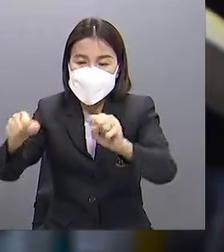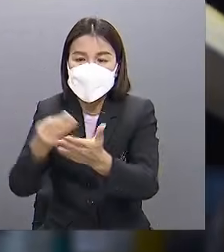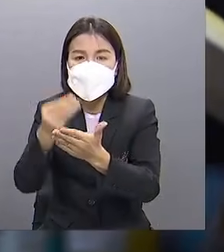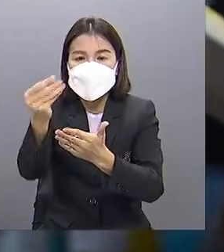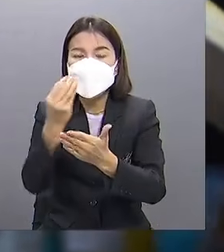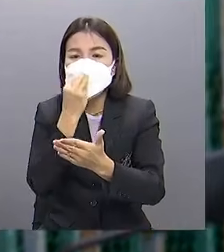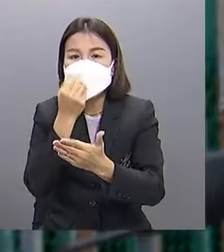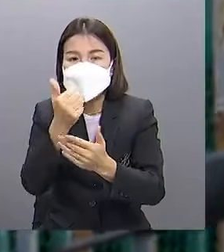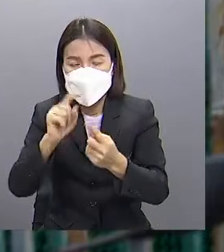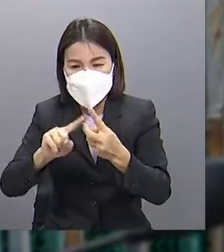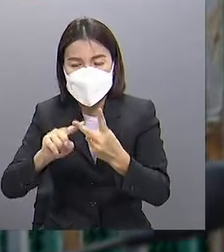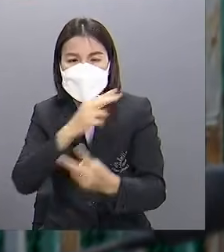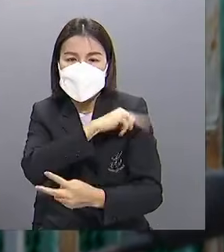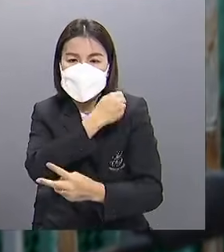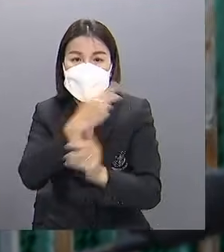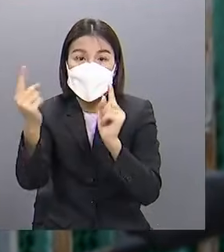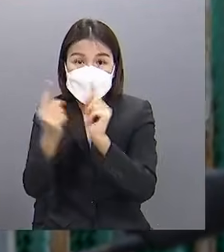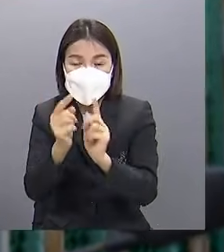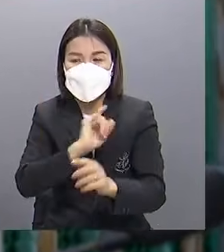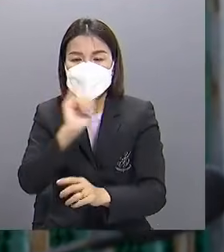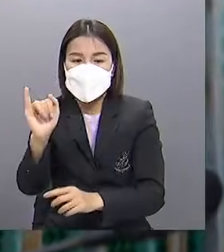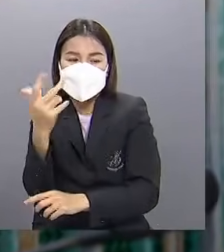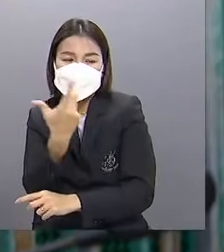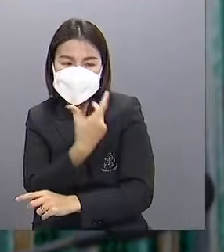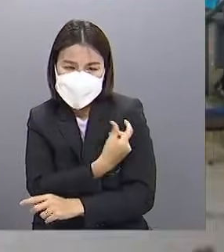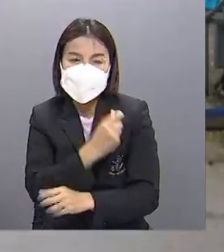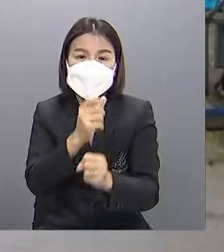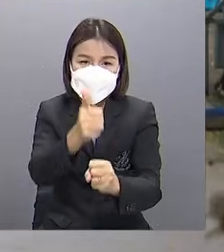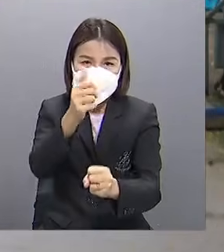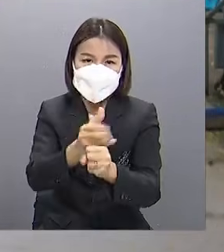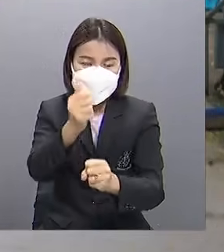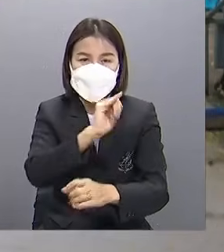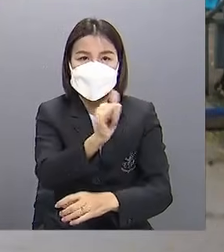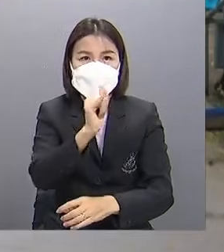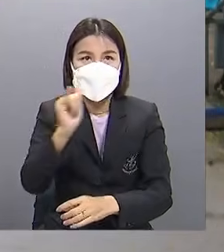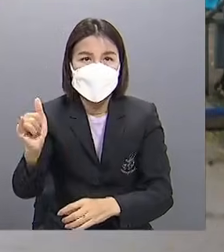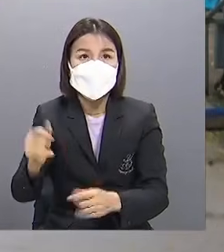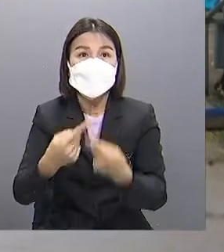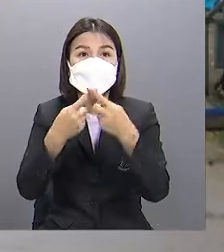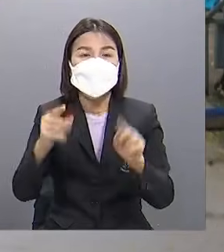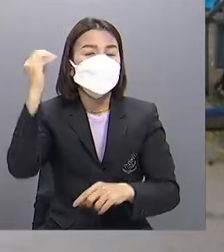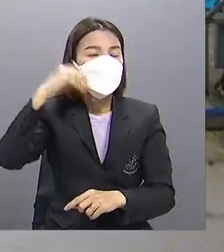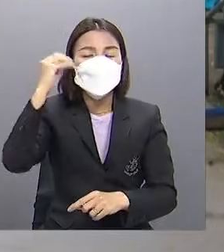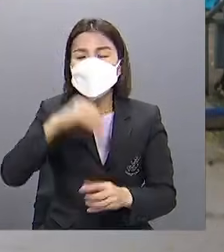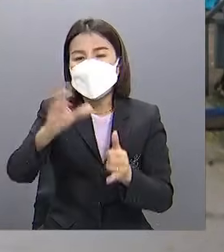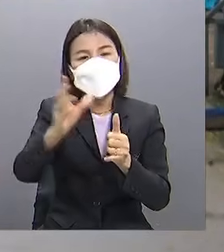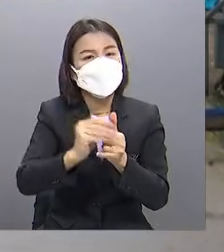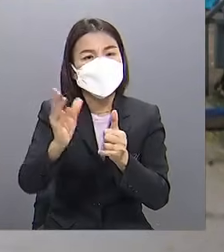และการเข้ารับการฉีดวัคซีนป้องกันโรคแต่ก็ยังพบยอดผู้ติดเชื้อรายวันเพิ่มขึ้น